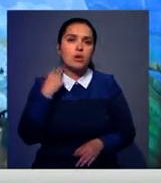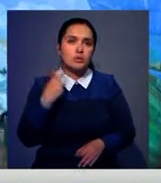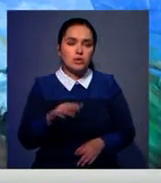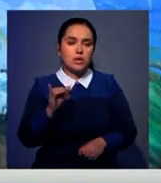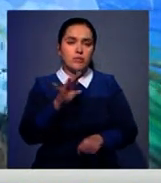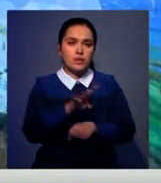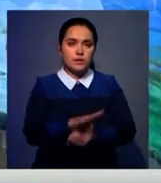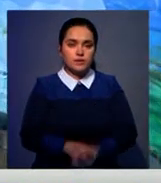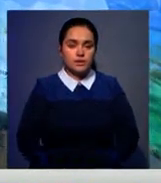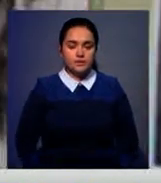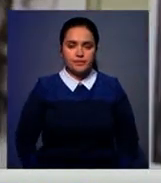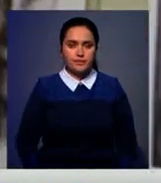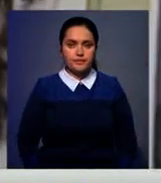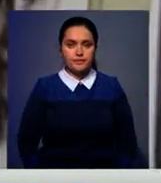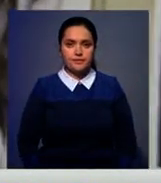погибших.